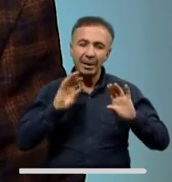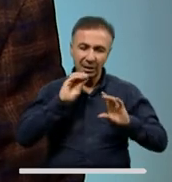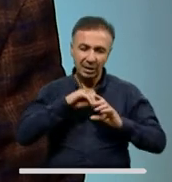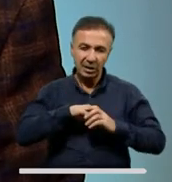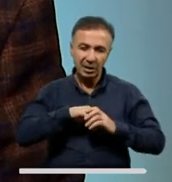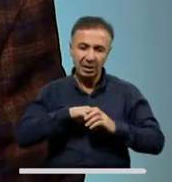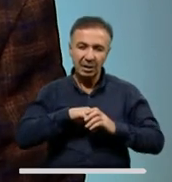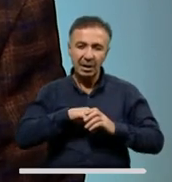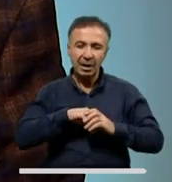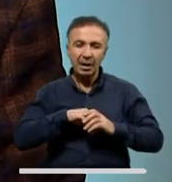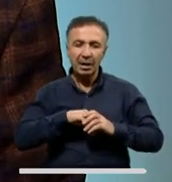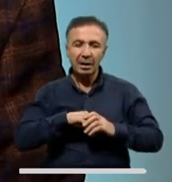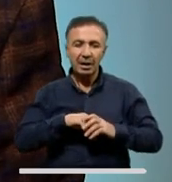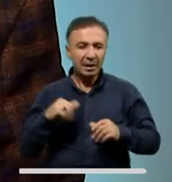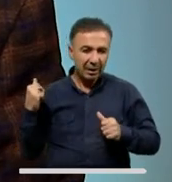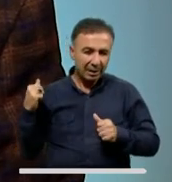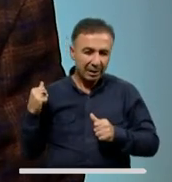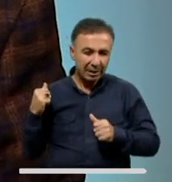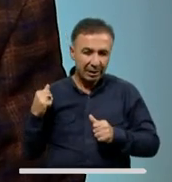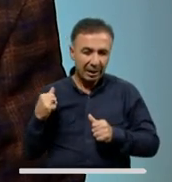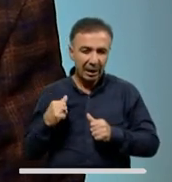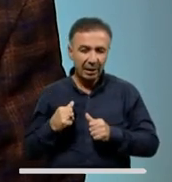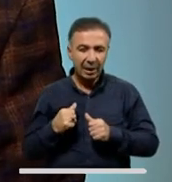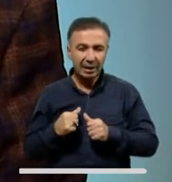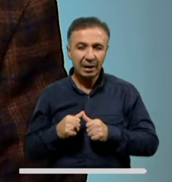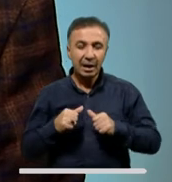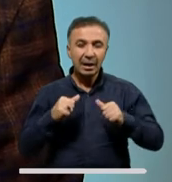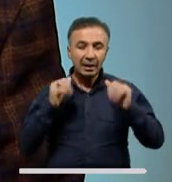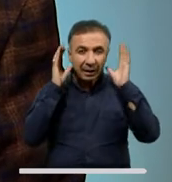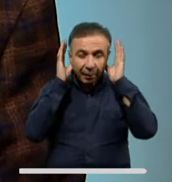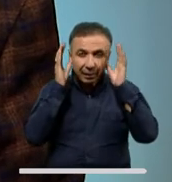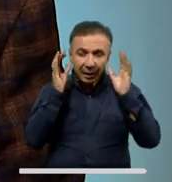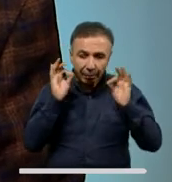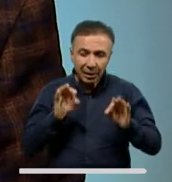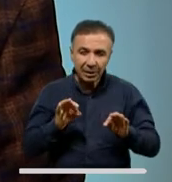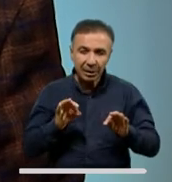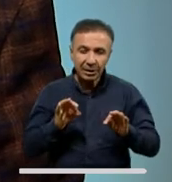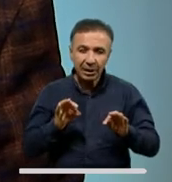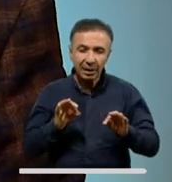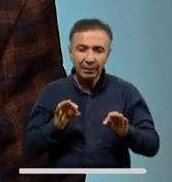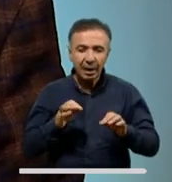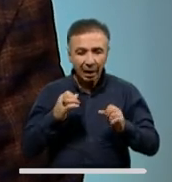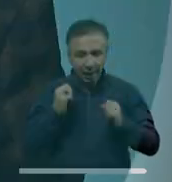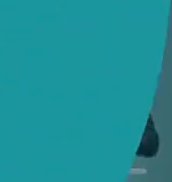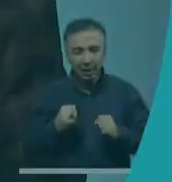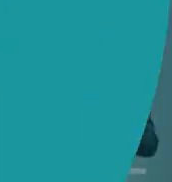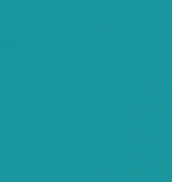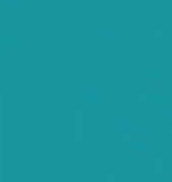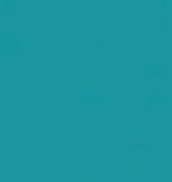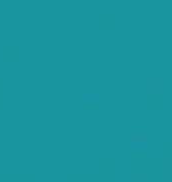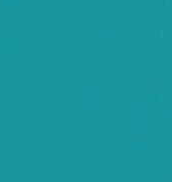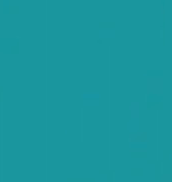efendiye tekrar Uyar kaldığı yer neredeyse kalan kısmını selamdan sonra tamamlamak suretiyle